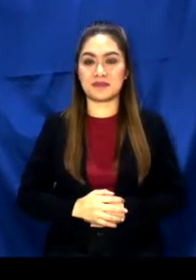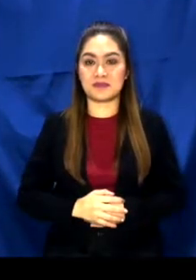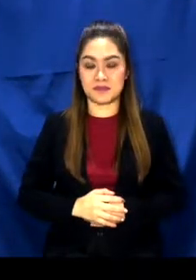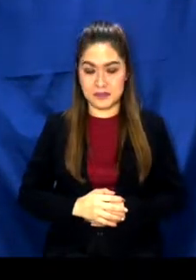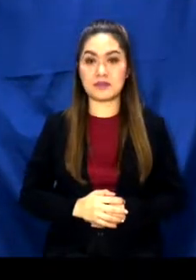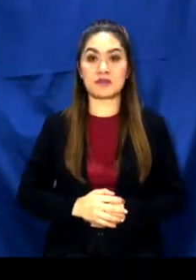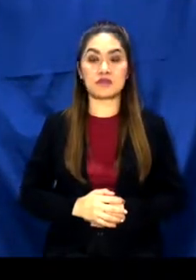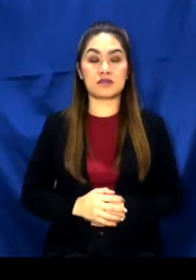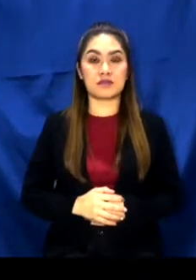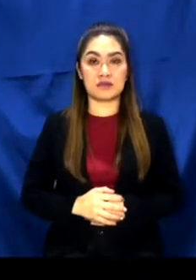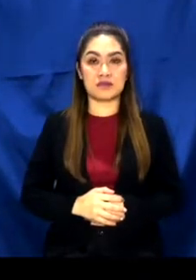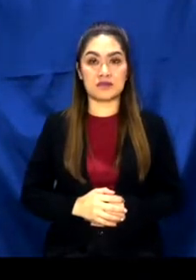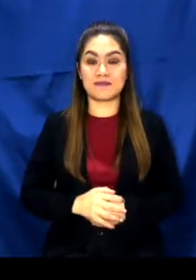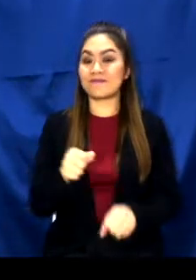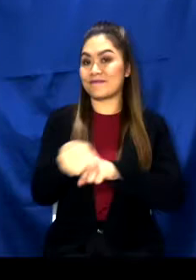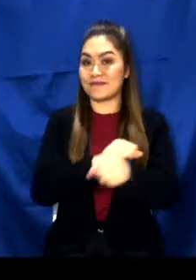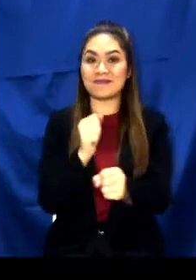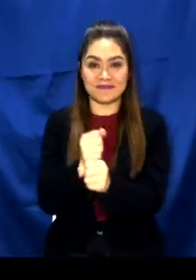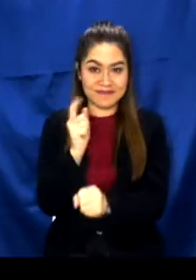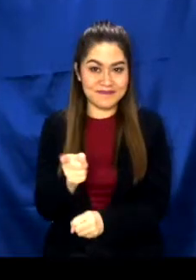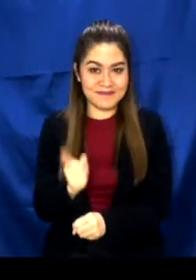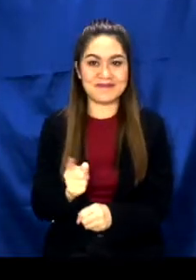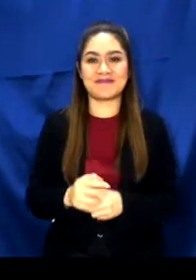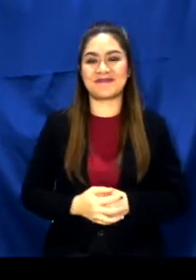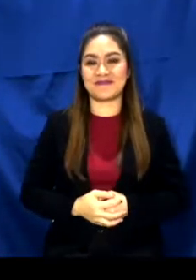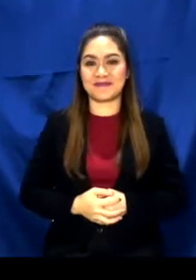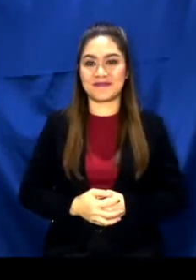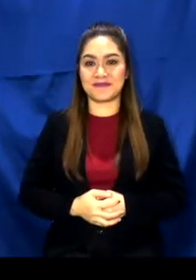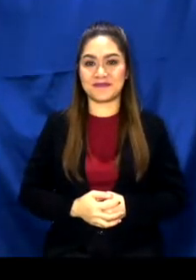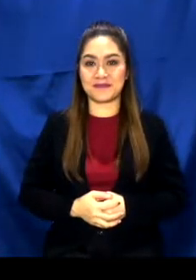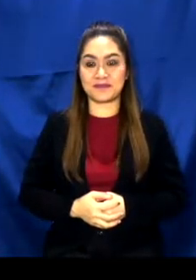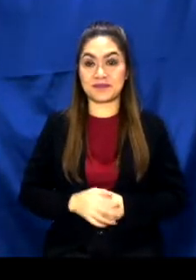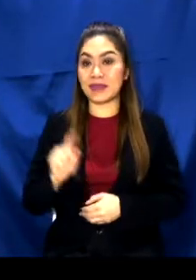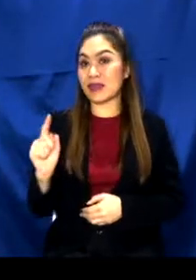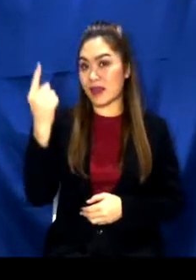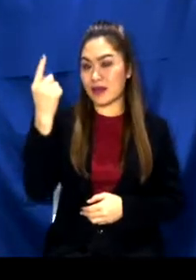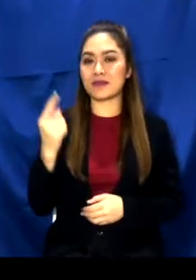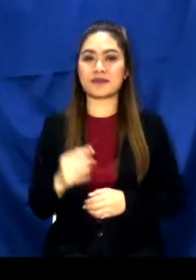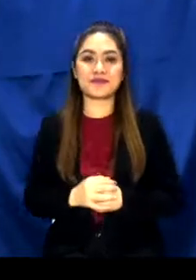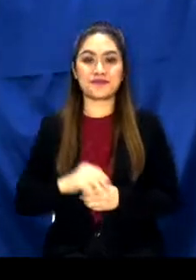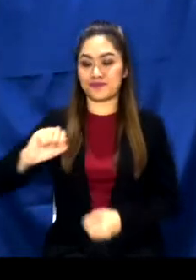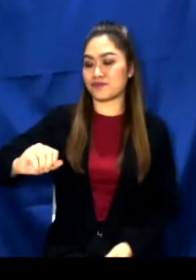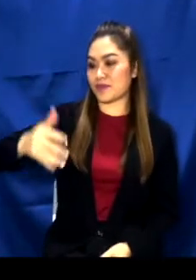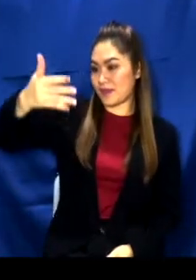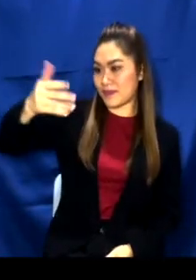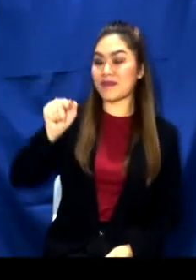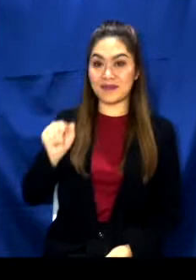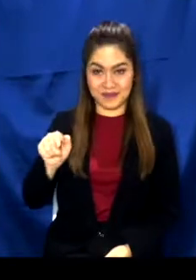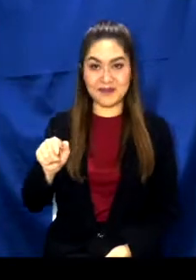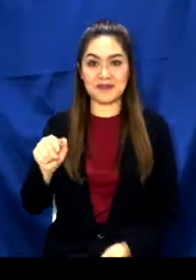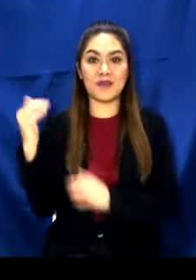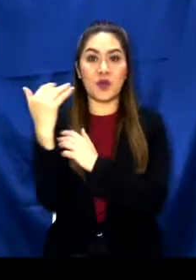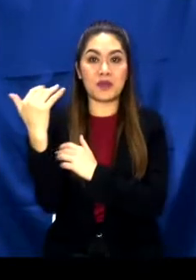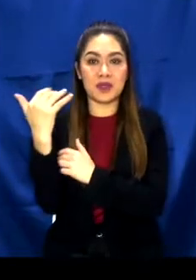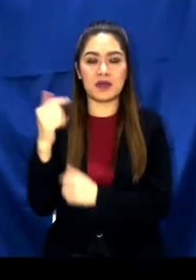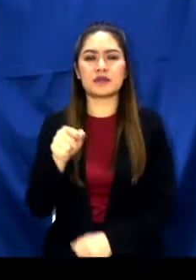งั้นเดี๋ยวไปลงมือปฏิบัติจริงกับครูเลยนะคะอันดับแรกนะคะพอเปิดโปรแกรมมาแล้วเจอหน้าจอแบบนี้เลย